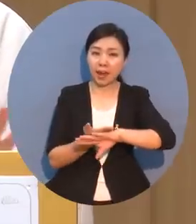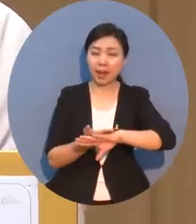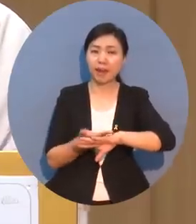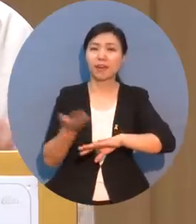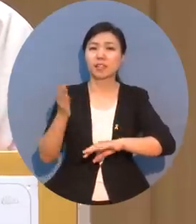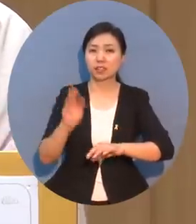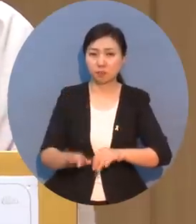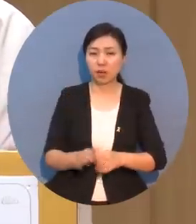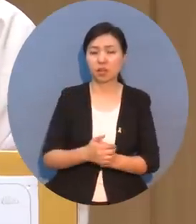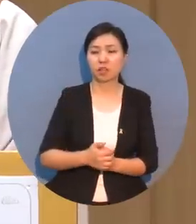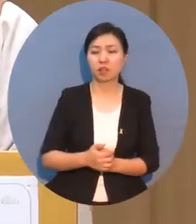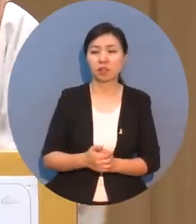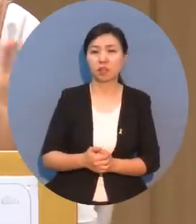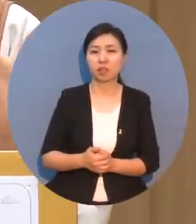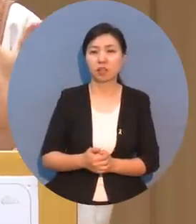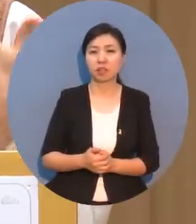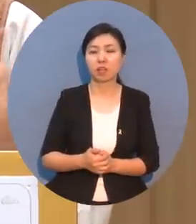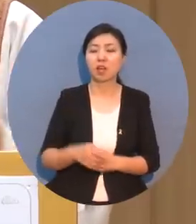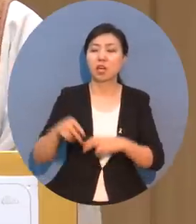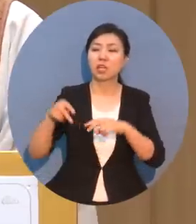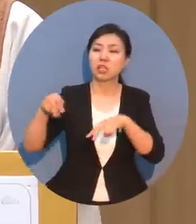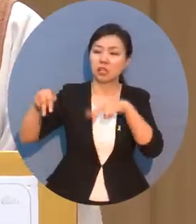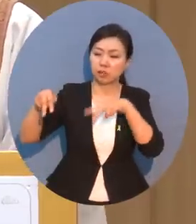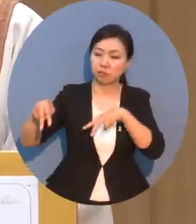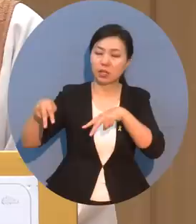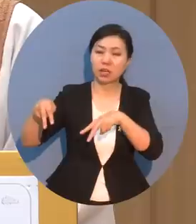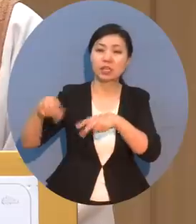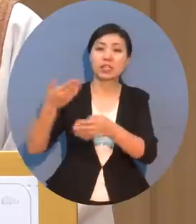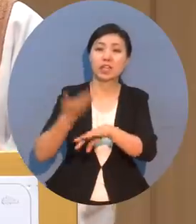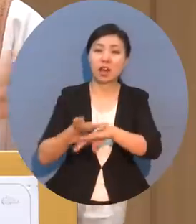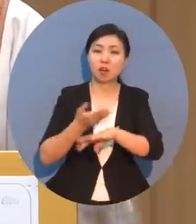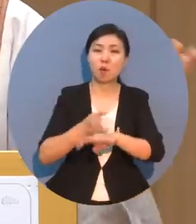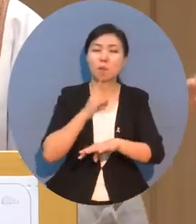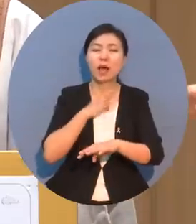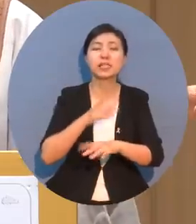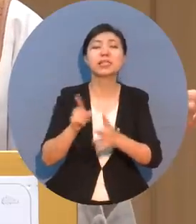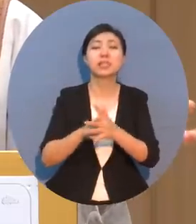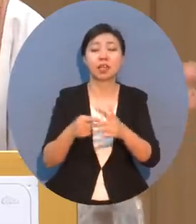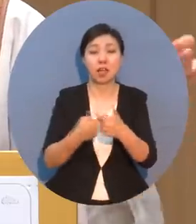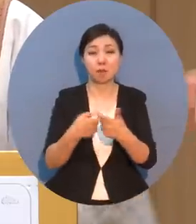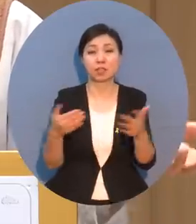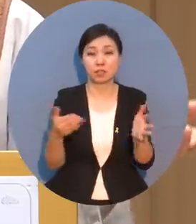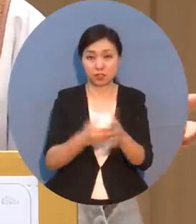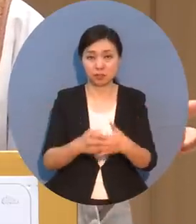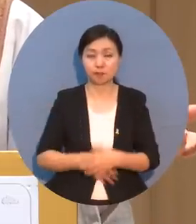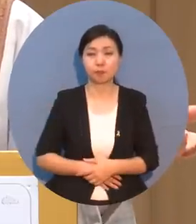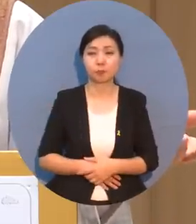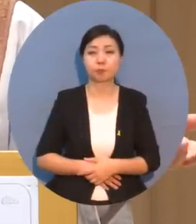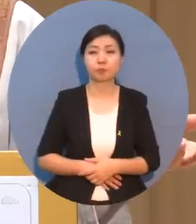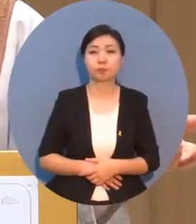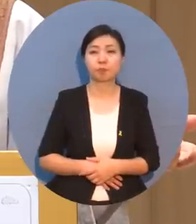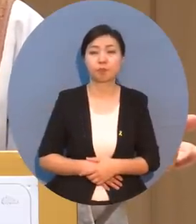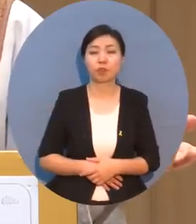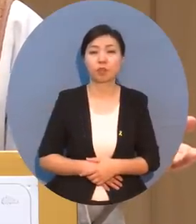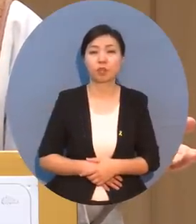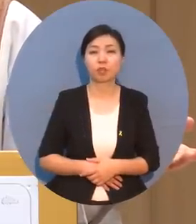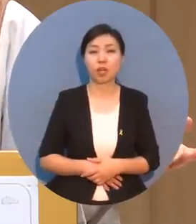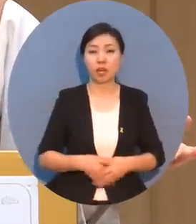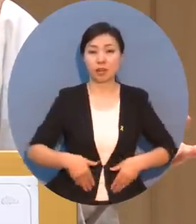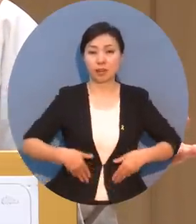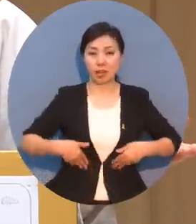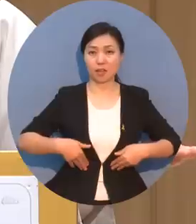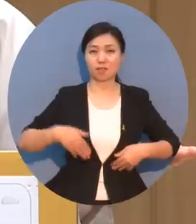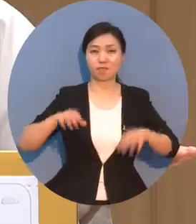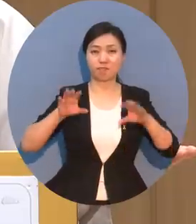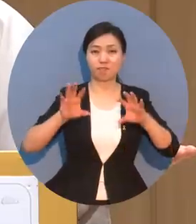이제, 얼마든지 이게 상대적이라는 걸 알면 괜찮단 말이야. 뭐, 에어컨을 트든, 우리가